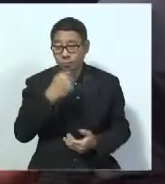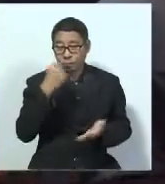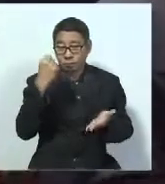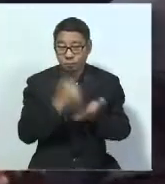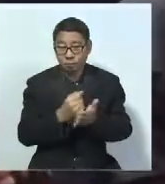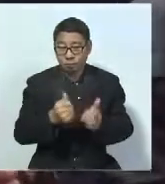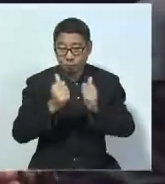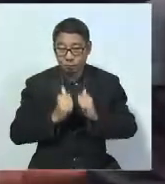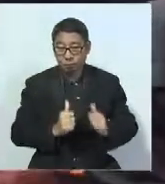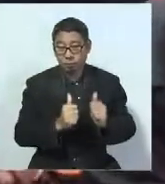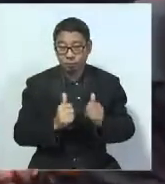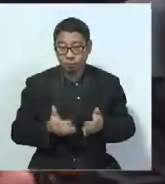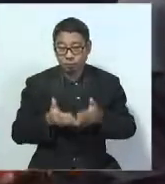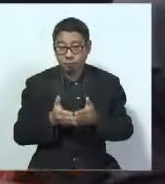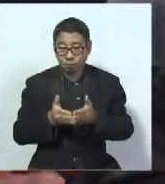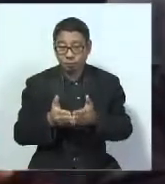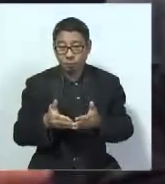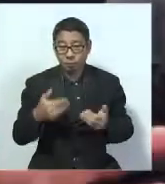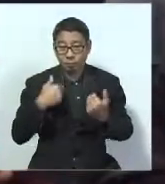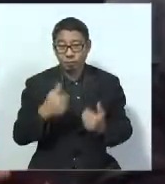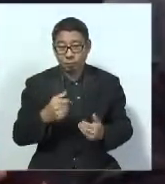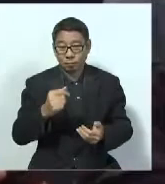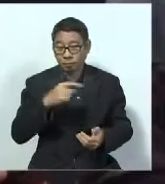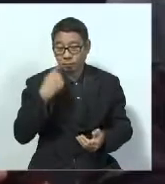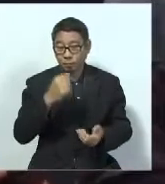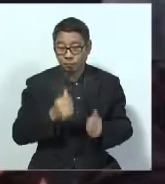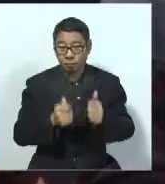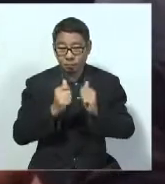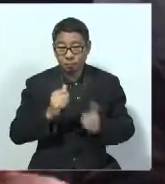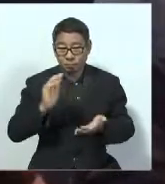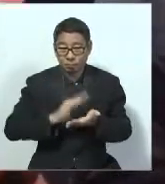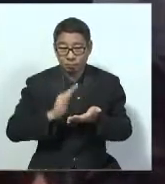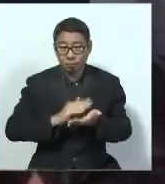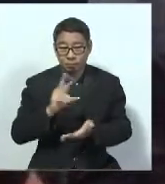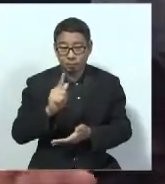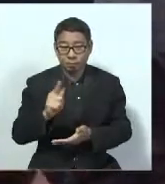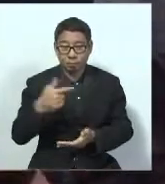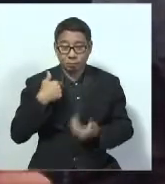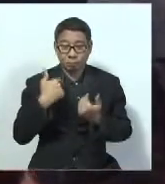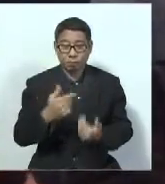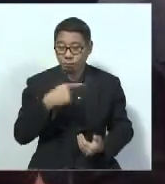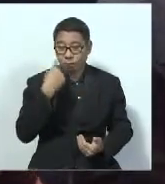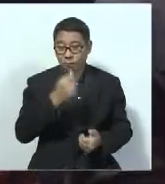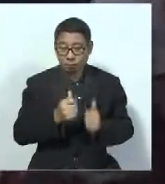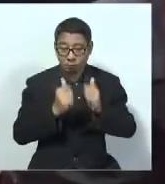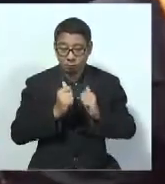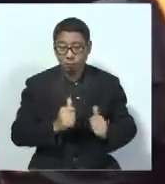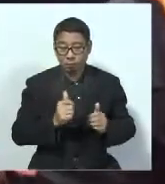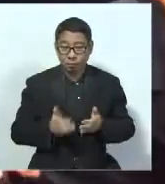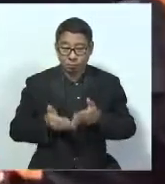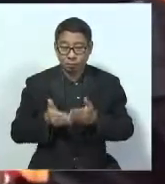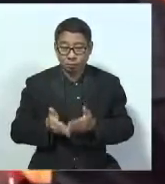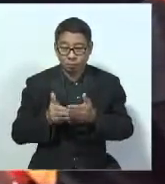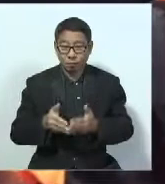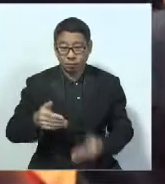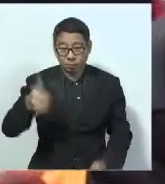ตให้ต่อเรือได้แล้วเมื่ออนุญาตต่อเรือใครเป็นผู้อนุญาตพิมพ์เขียวนะครับนะใครเป็นผู้อนุญาตต่อเรือใครเป็นผู้อนุญาตให้เรือวิ่งลงทะเ